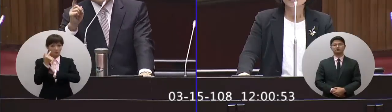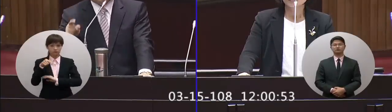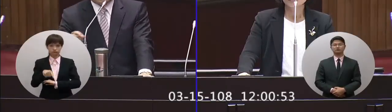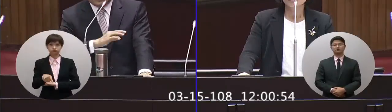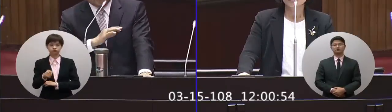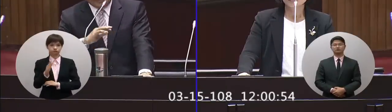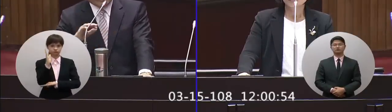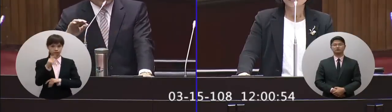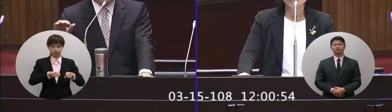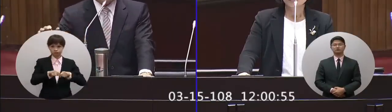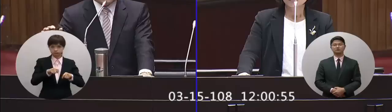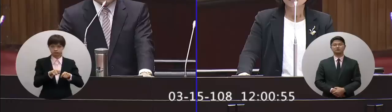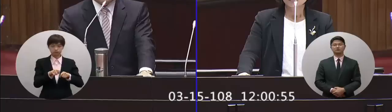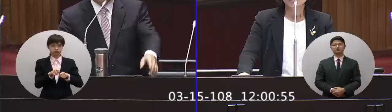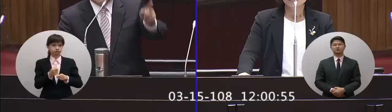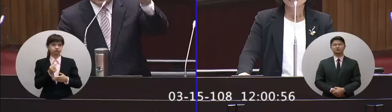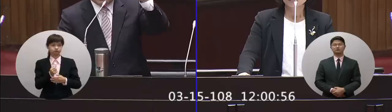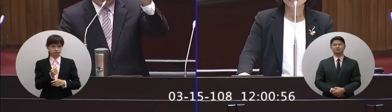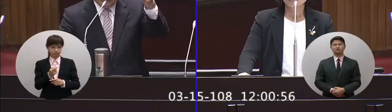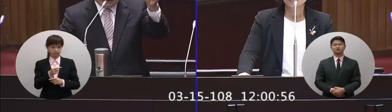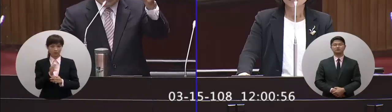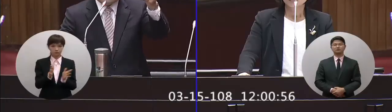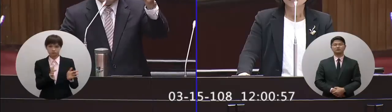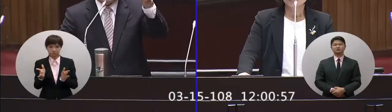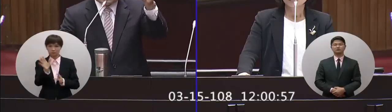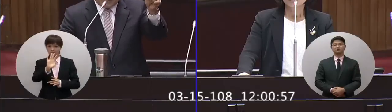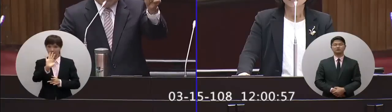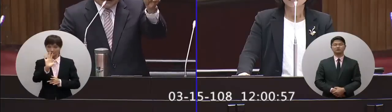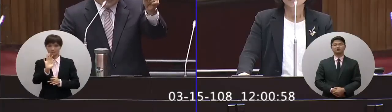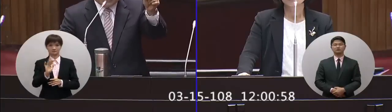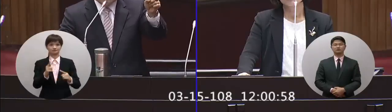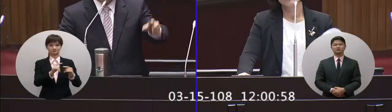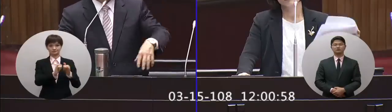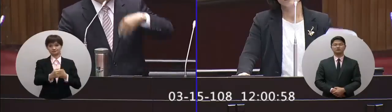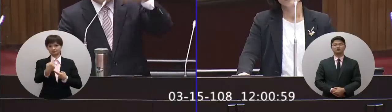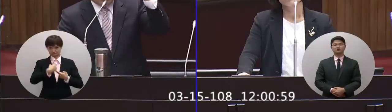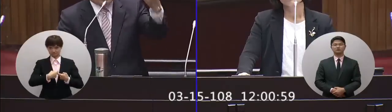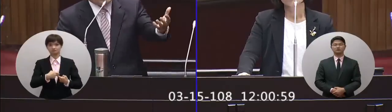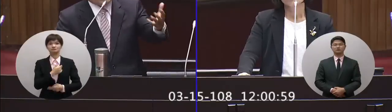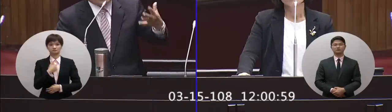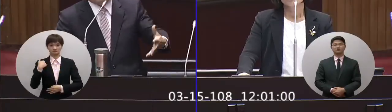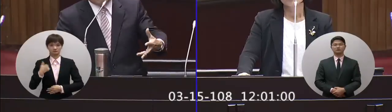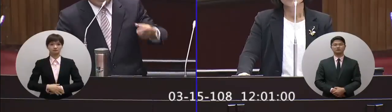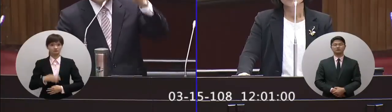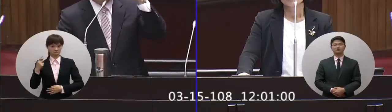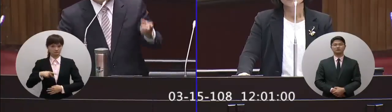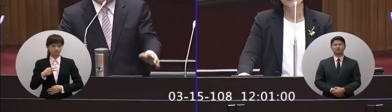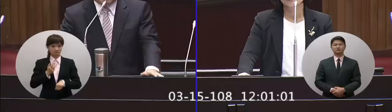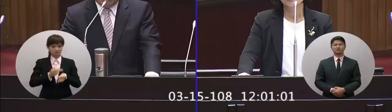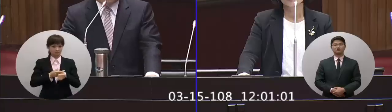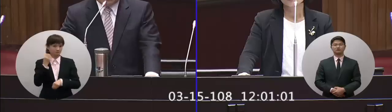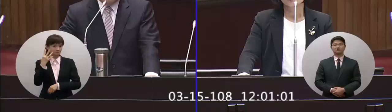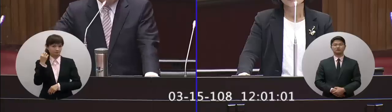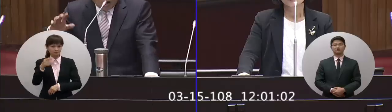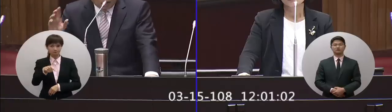越政策不要摇摆，越有一致性，越能赢得人民的信任，同时运用新的科技方法让